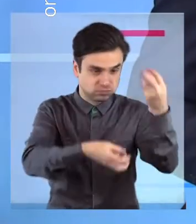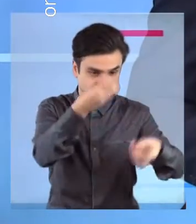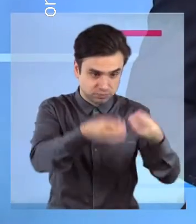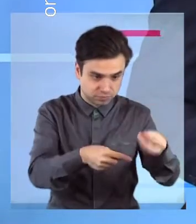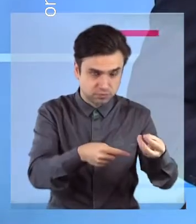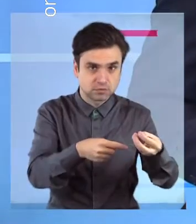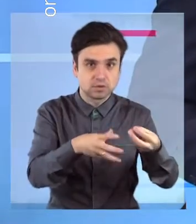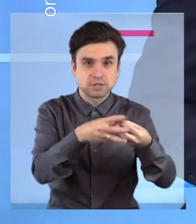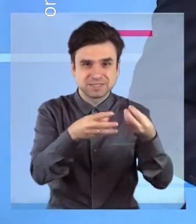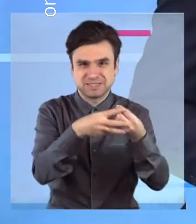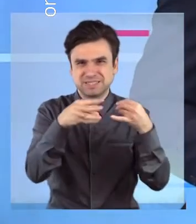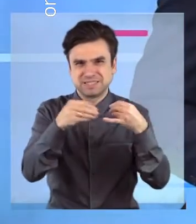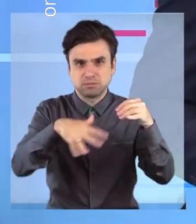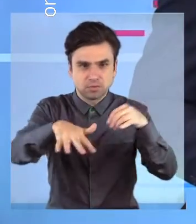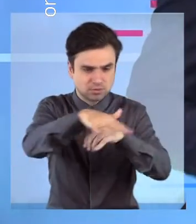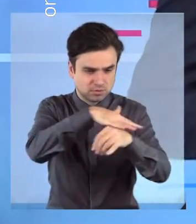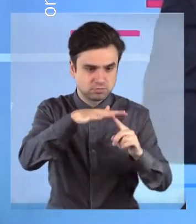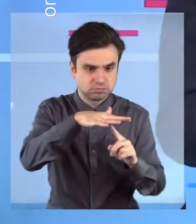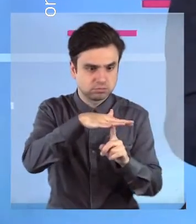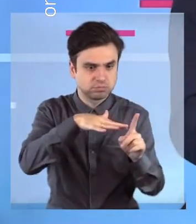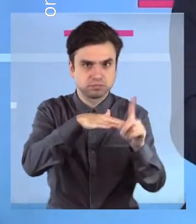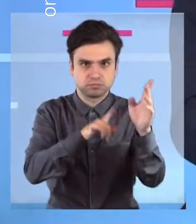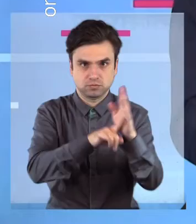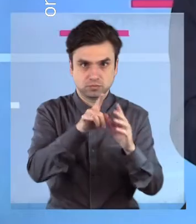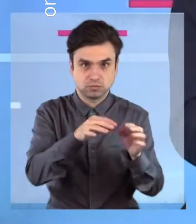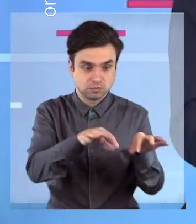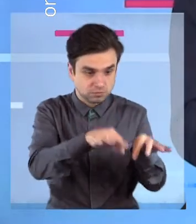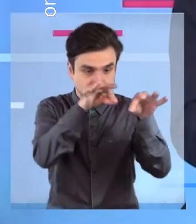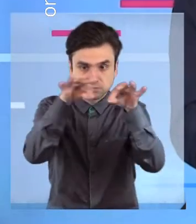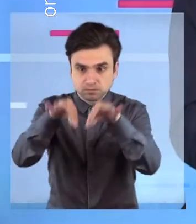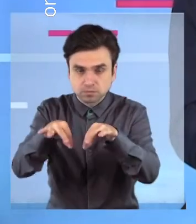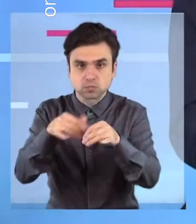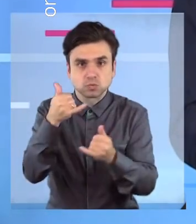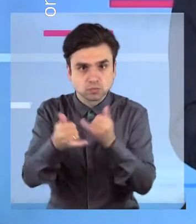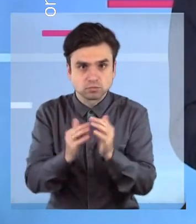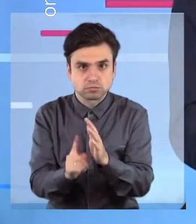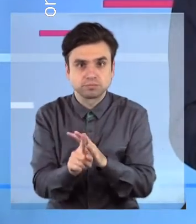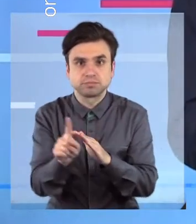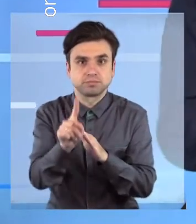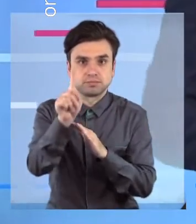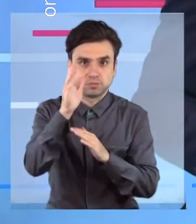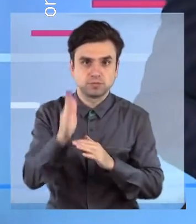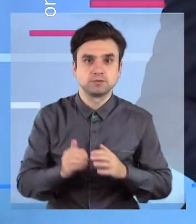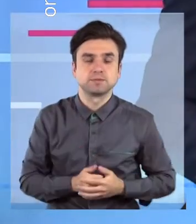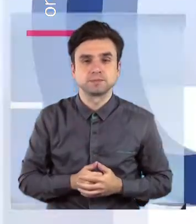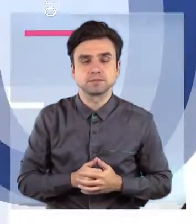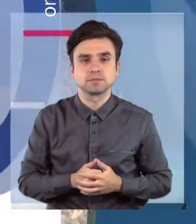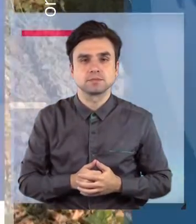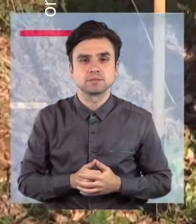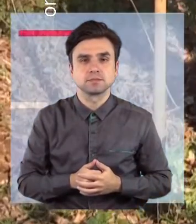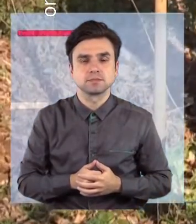Олег Ярмолінський також посадив власного дуба у Гданцівському та дізнався, коли малюки стануть міцнішими.